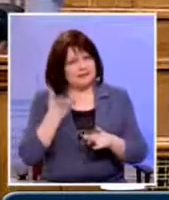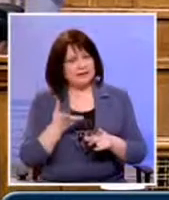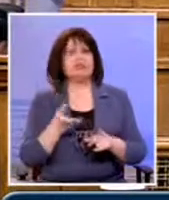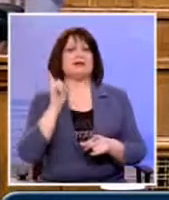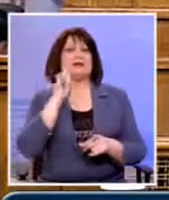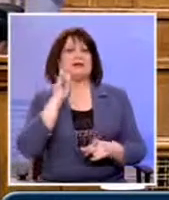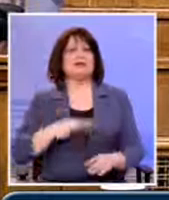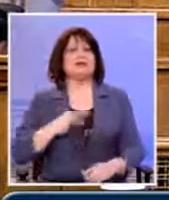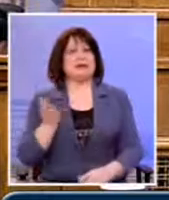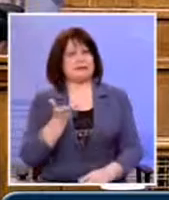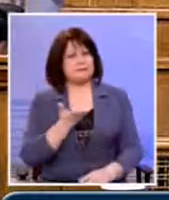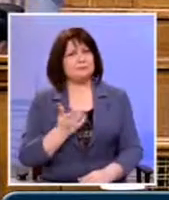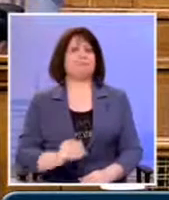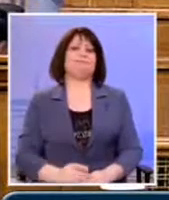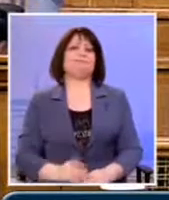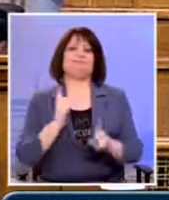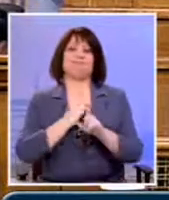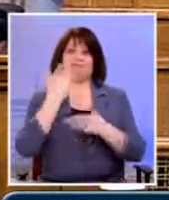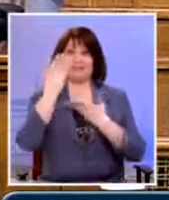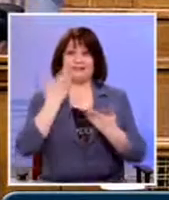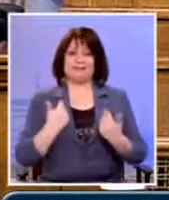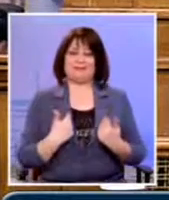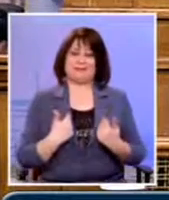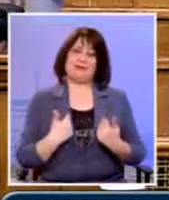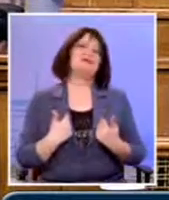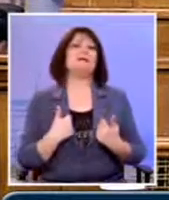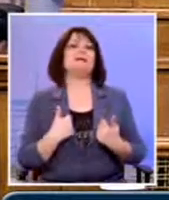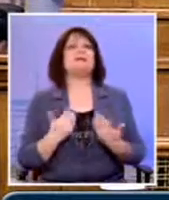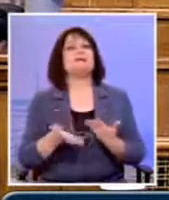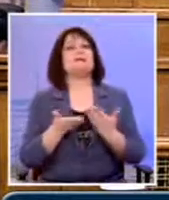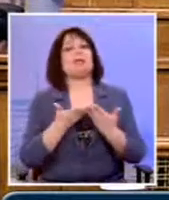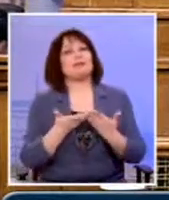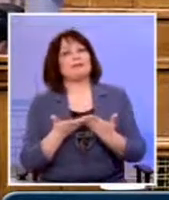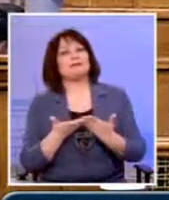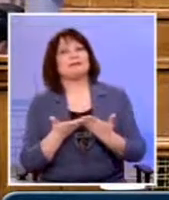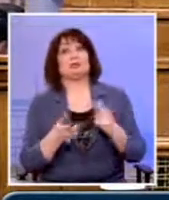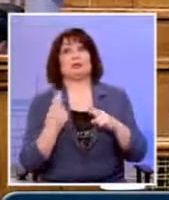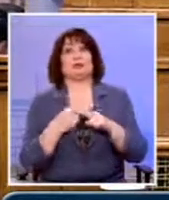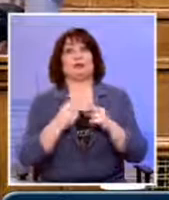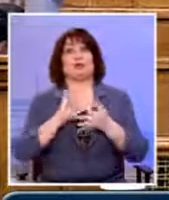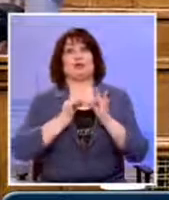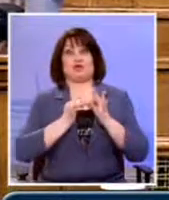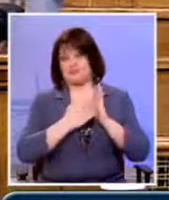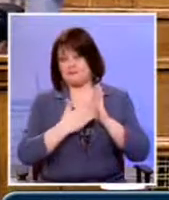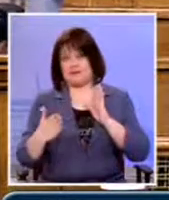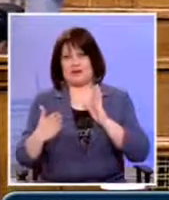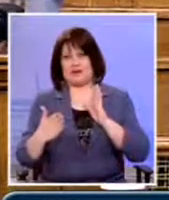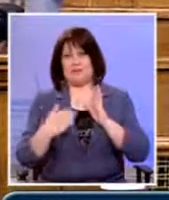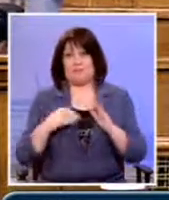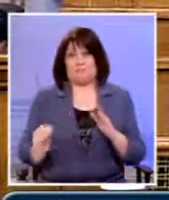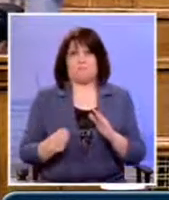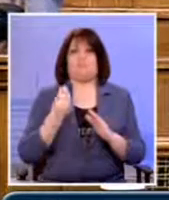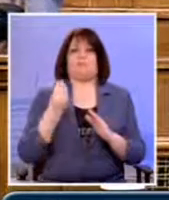κυρίες και κύριοι, είναι ιδιαίτερη τιμή για μένα να συμβάλλω σε αυτή την ιστορική περίοδο ως πρωτοεκλεγής